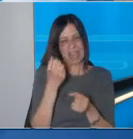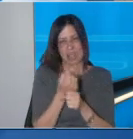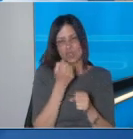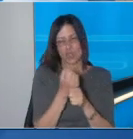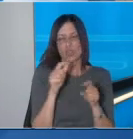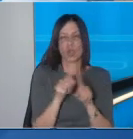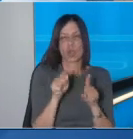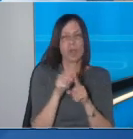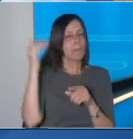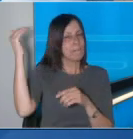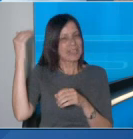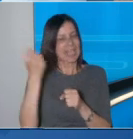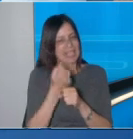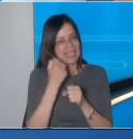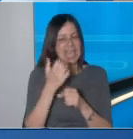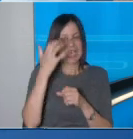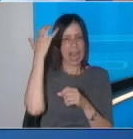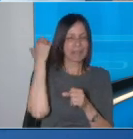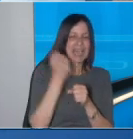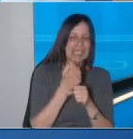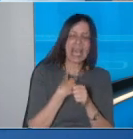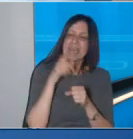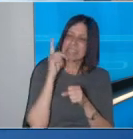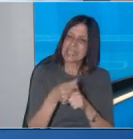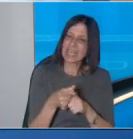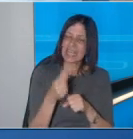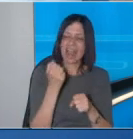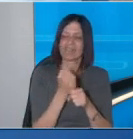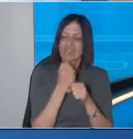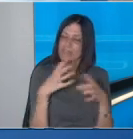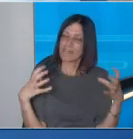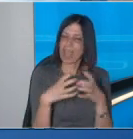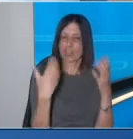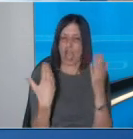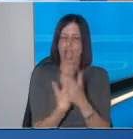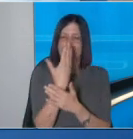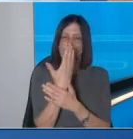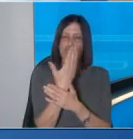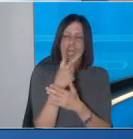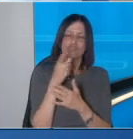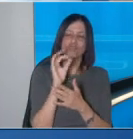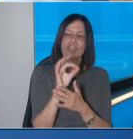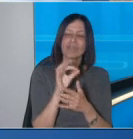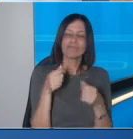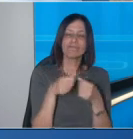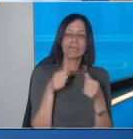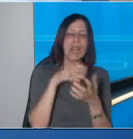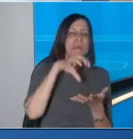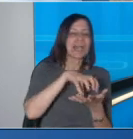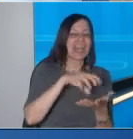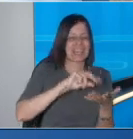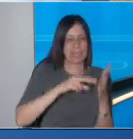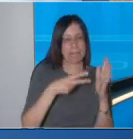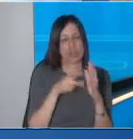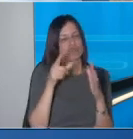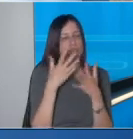כמו שבני גנץ עשה וגם יאיר לפיד עשה, היה צריך ללהק נבחרת חדשה, כן. שפונה למרכז הפוליטי שהוא ענק בישראל,